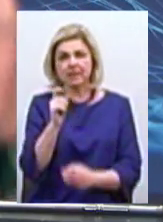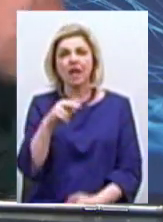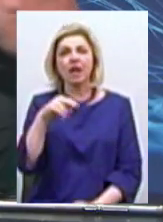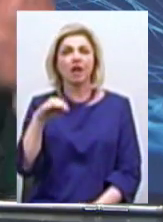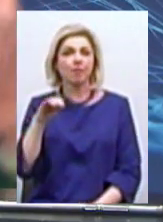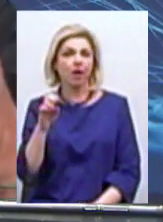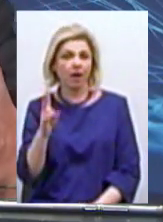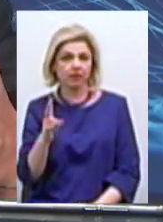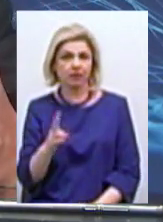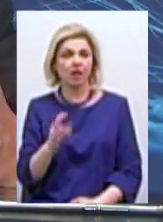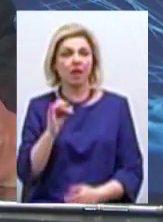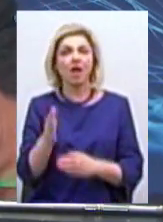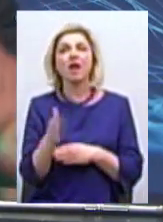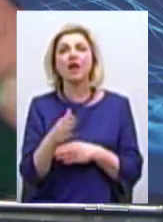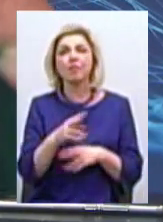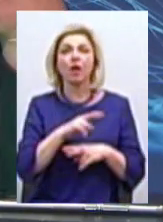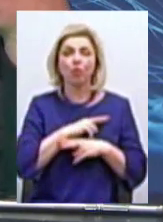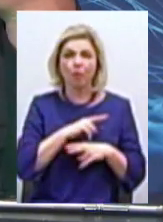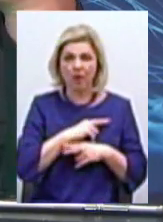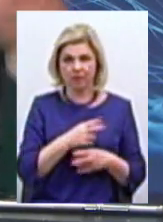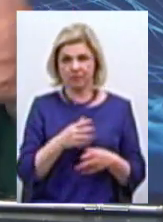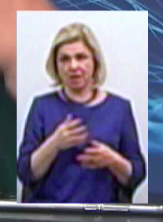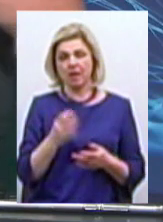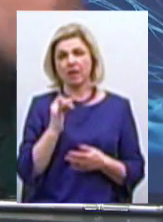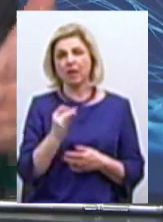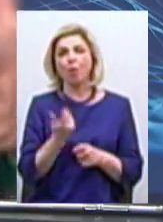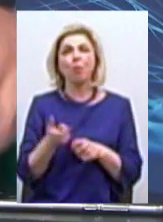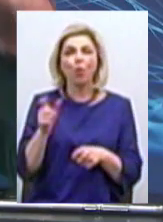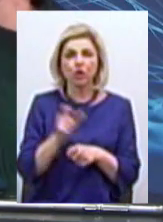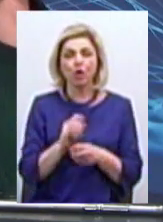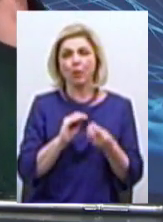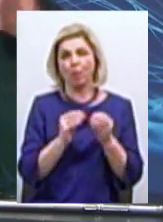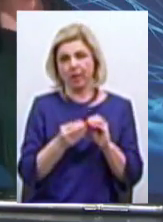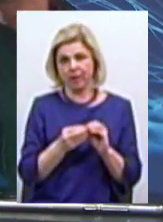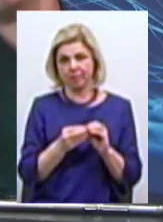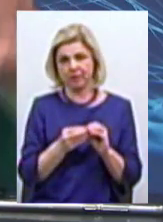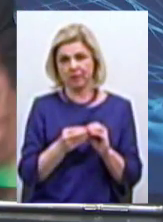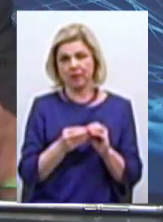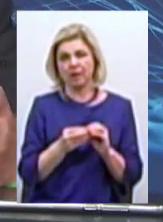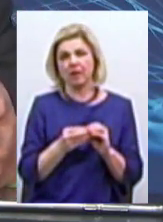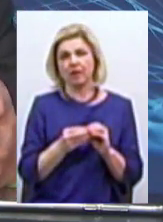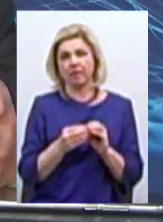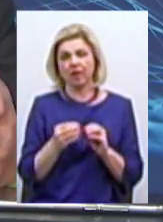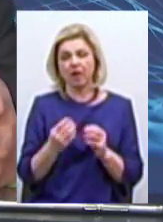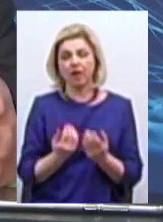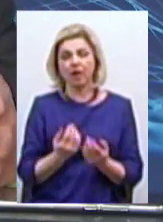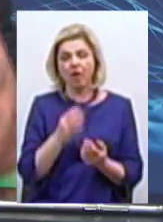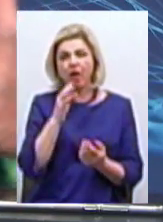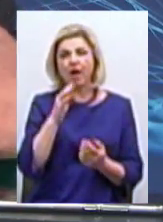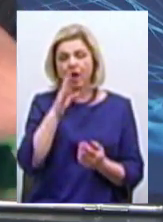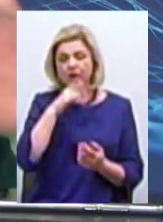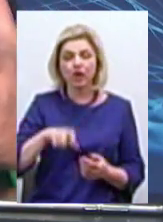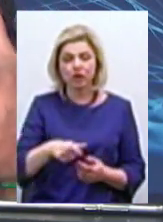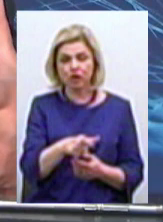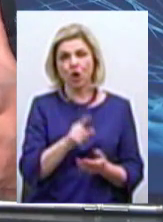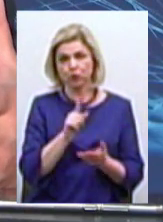І тоді мор риби відбувається, і тоді відбуваються ще більші проблеми, воно заростає більше річка. Річка